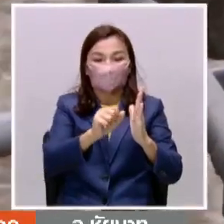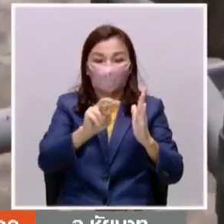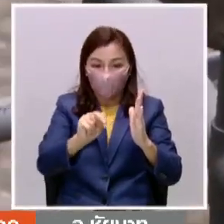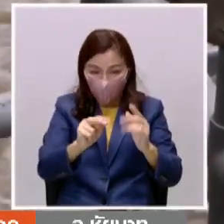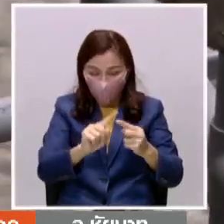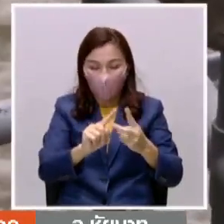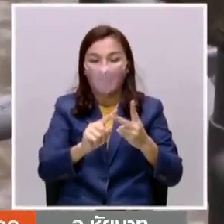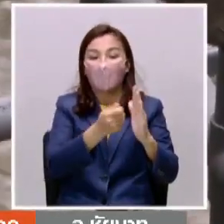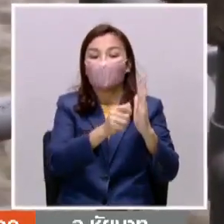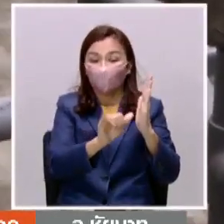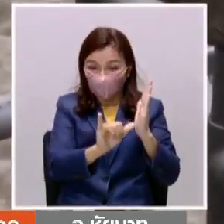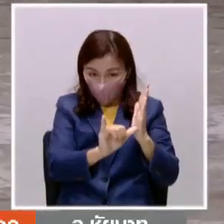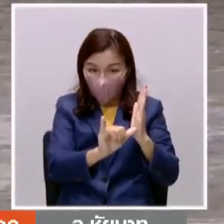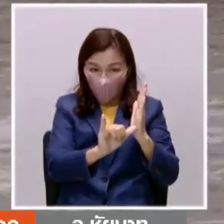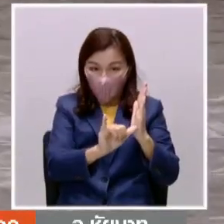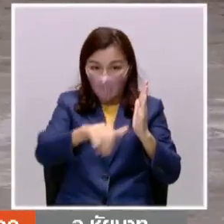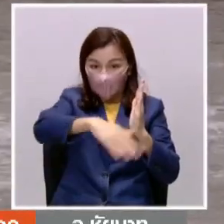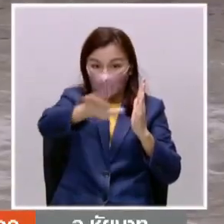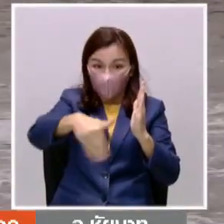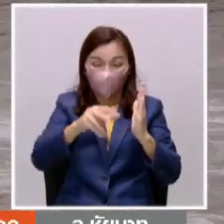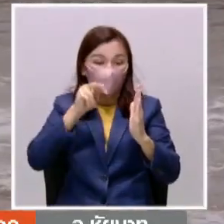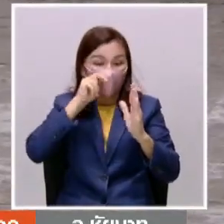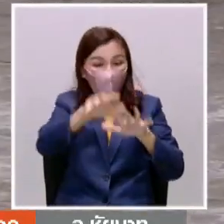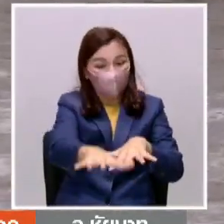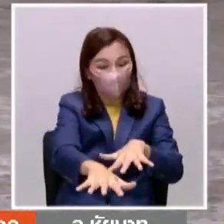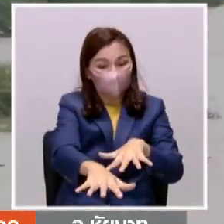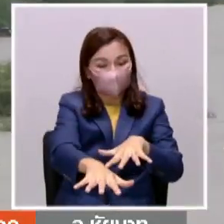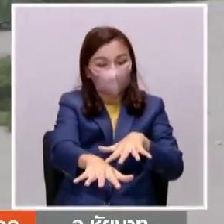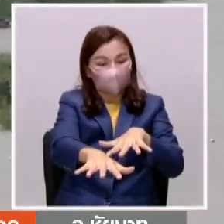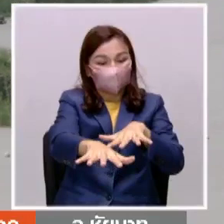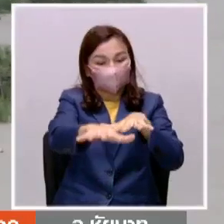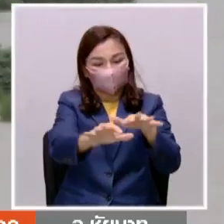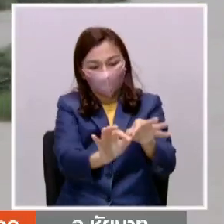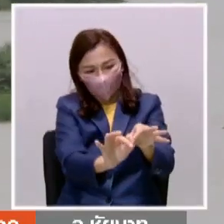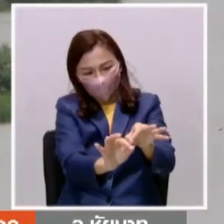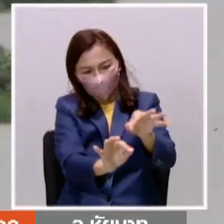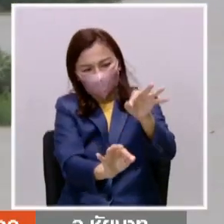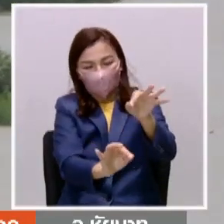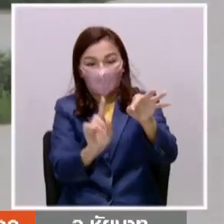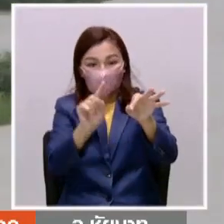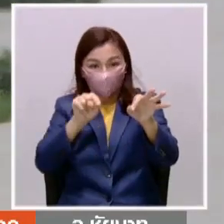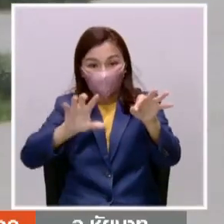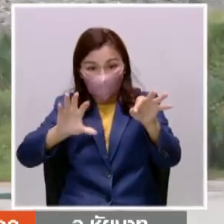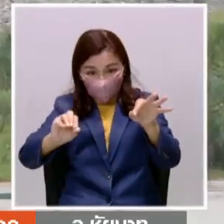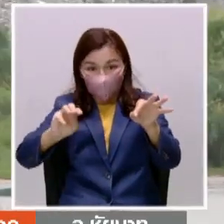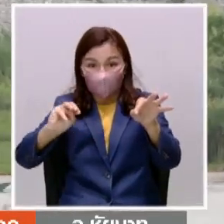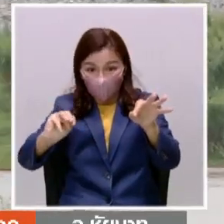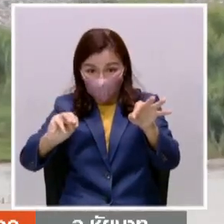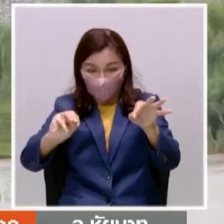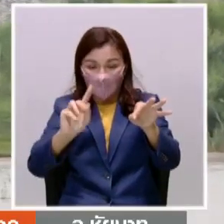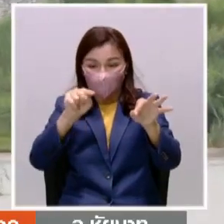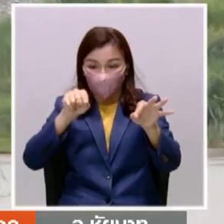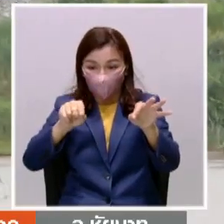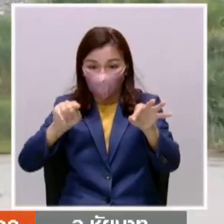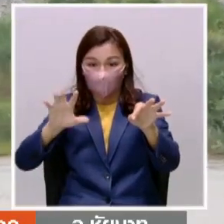แดนอำเภอผักไห่จังหวัดพระนครศรีอยุธยาระดับน้ำจะเพิ่มสูงขึ้นประมาณ 1เมตร 50เซนติเมตรถึง 1เมตร 75